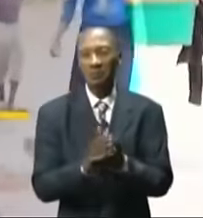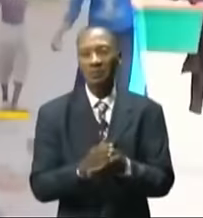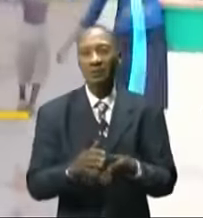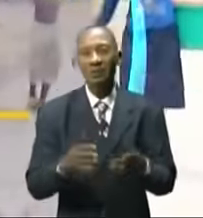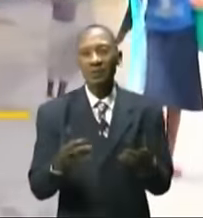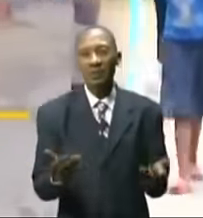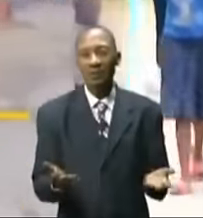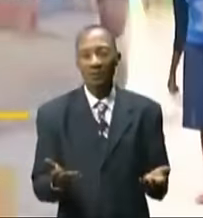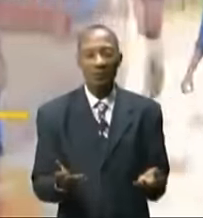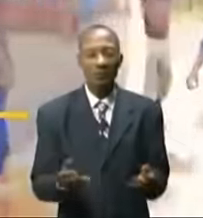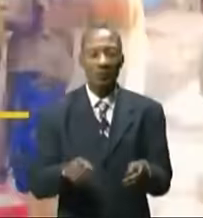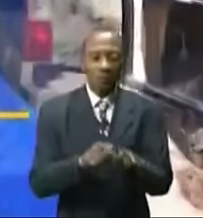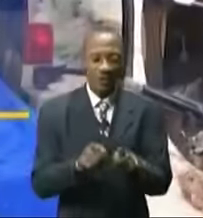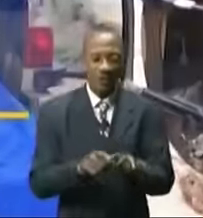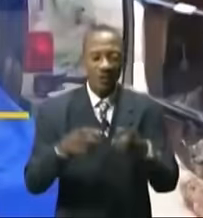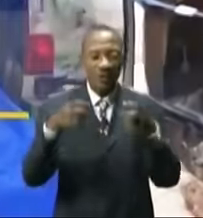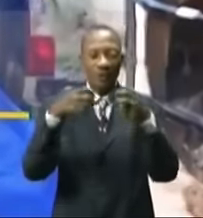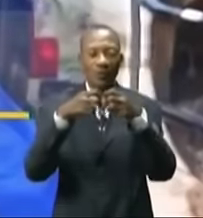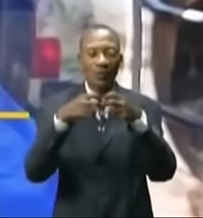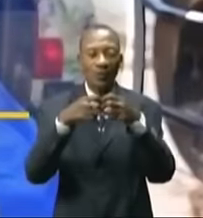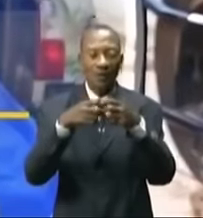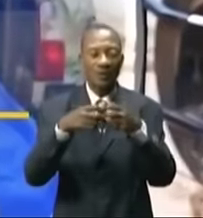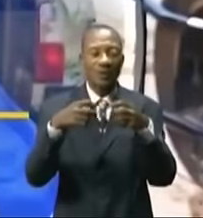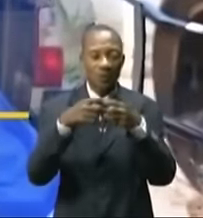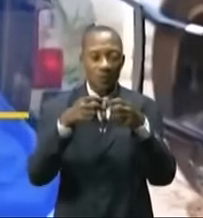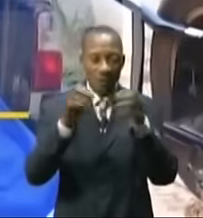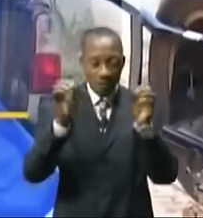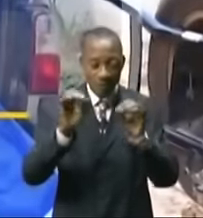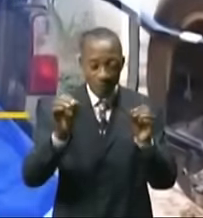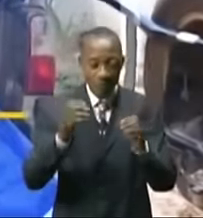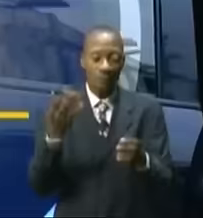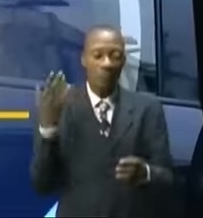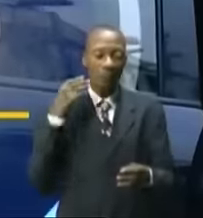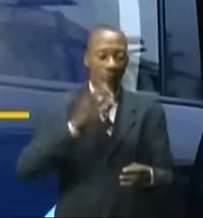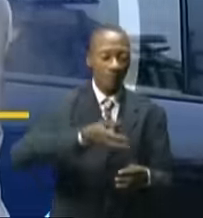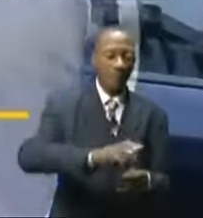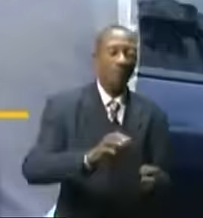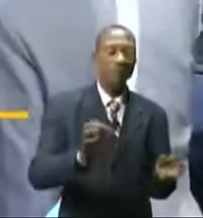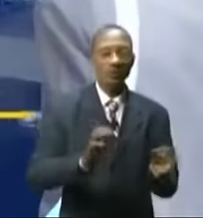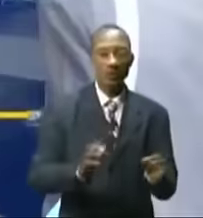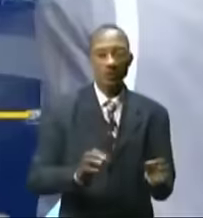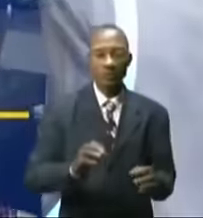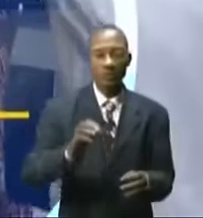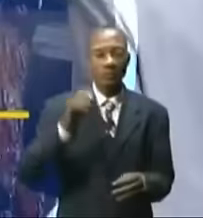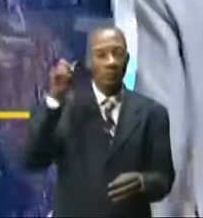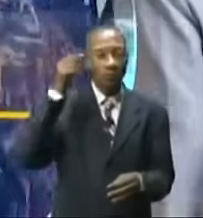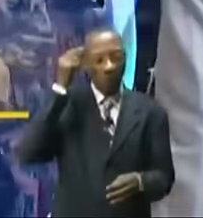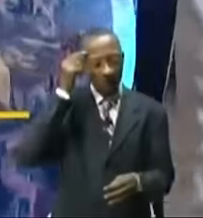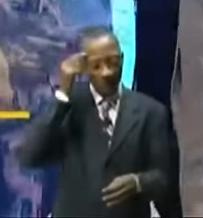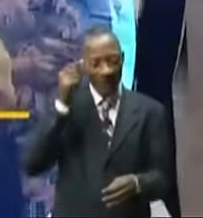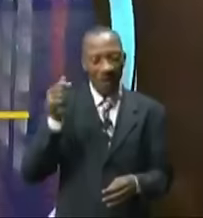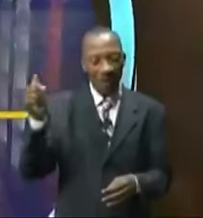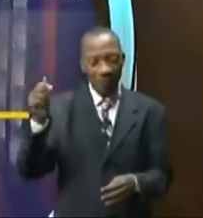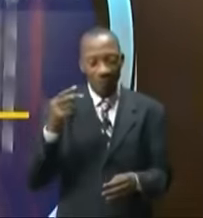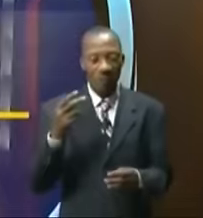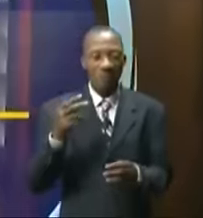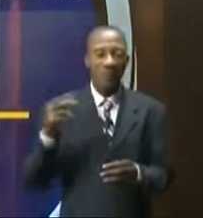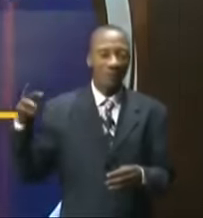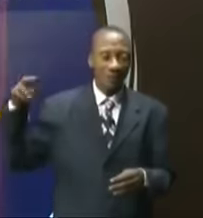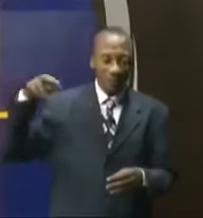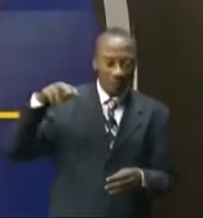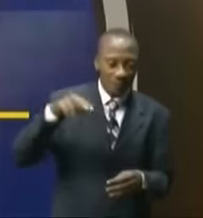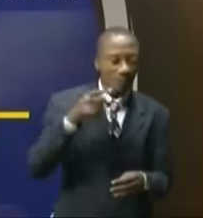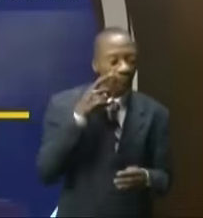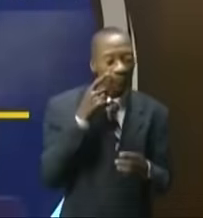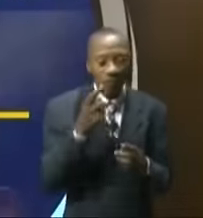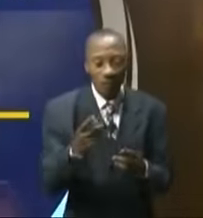manque d'électricité sont à la base de ces problèmes. La gouverneure de la province était sur le terrain pour tenter de décanter la situation. Voilà tout